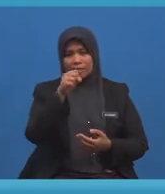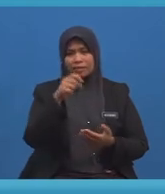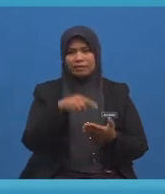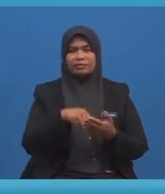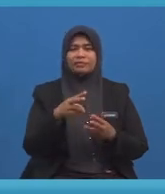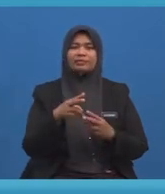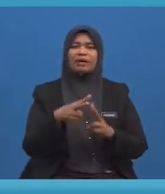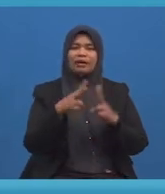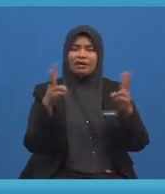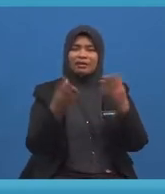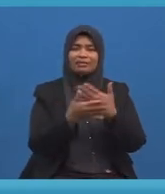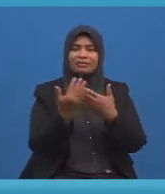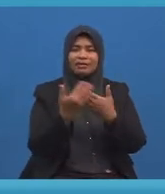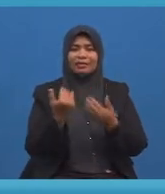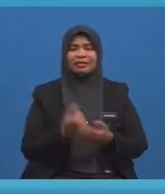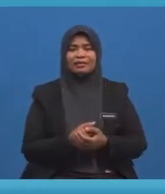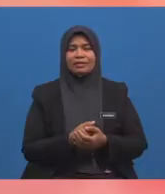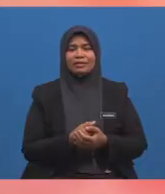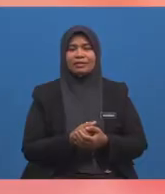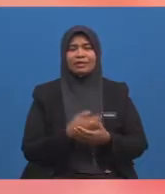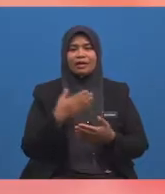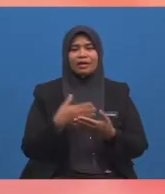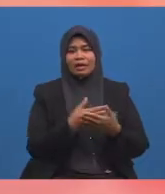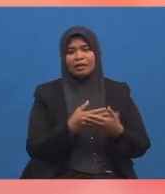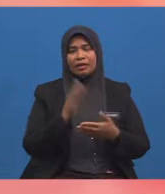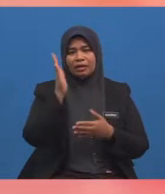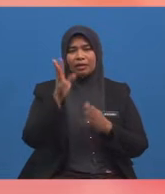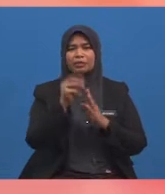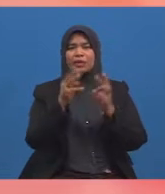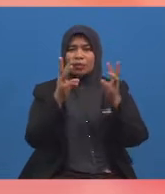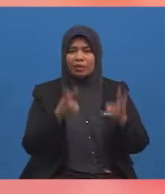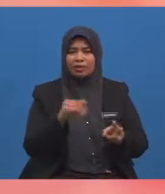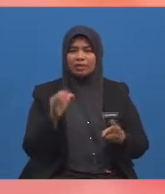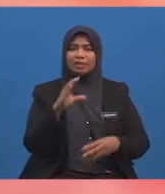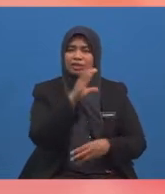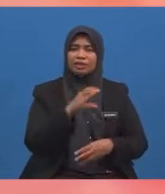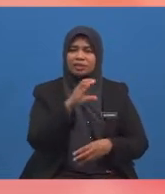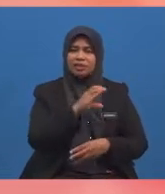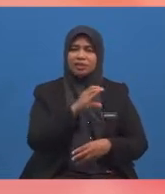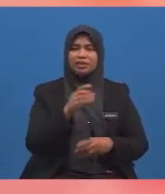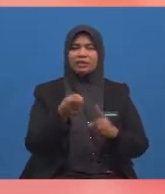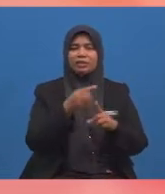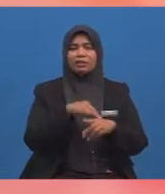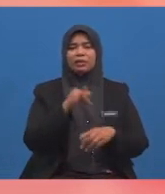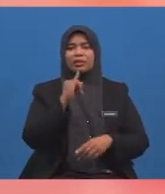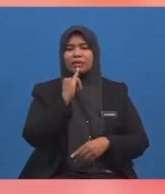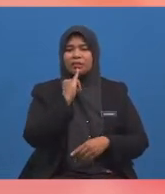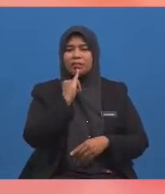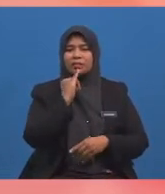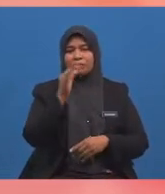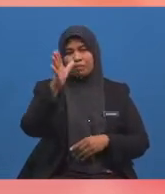Soalan ni sangat senang kan? Ha, anak akan mewarisi ciri-ciri daripada